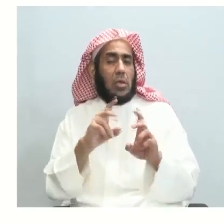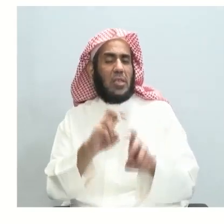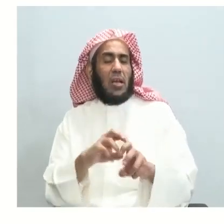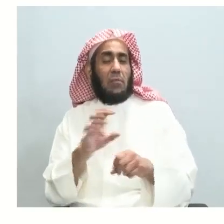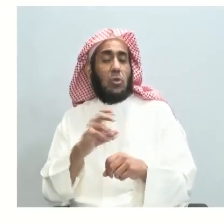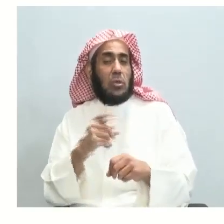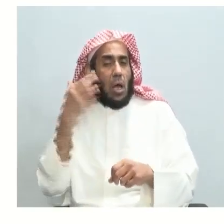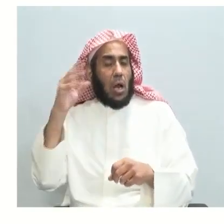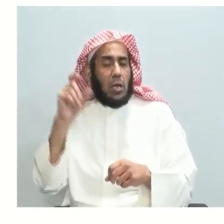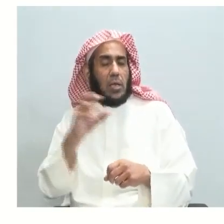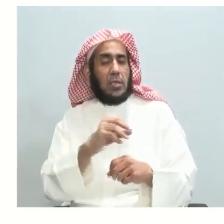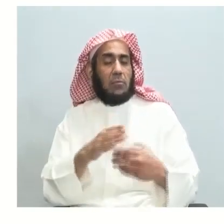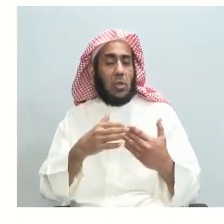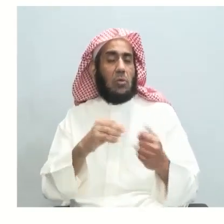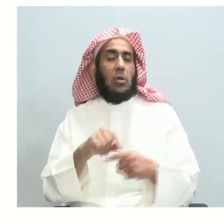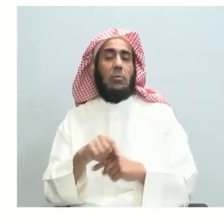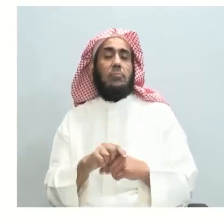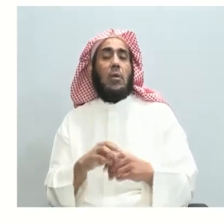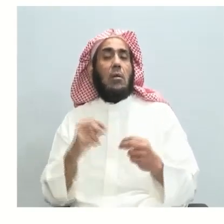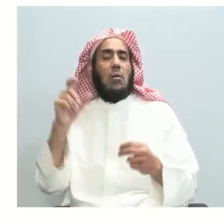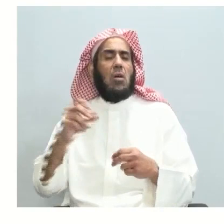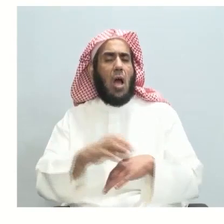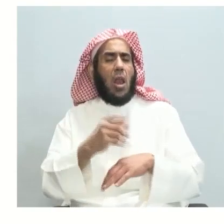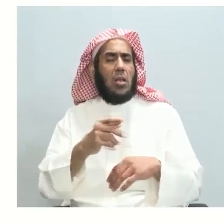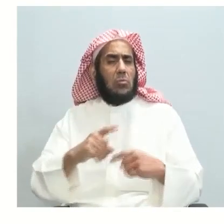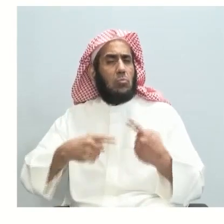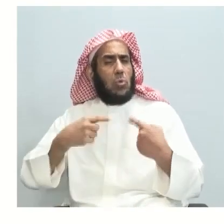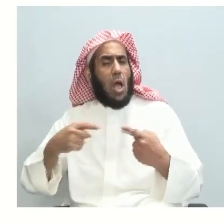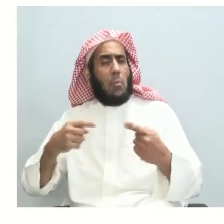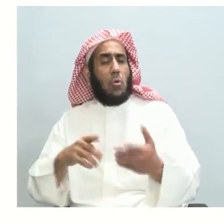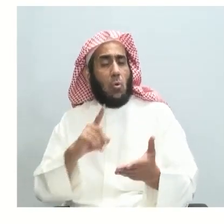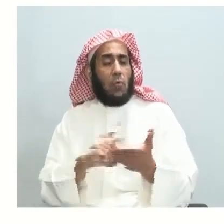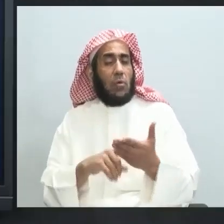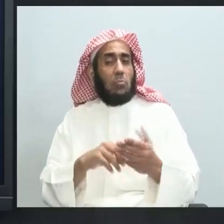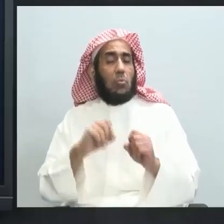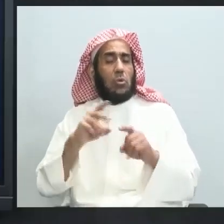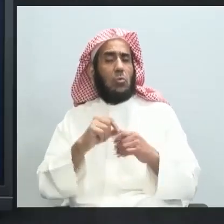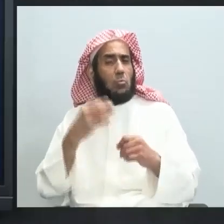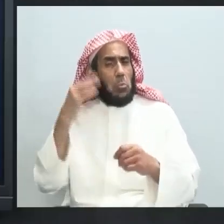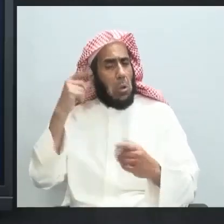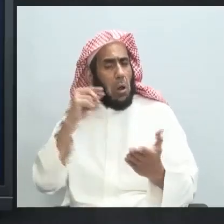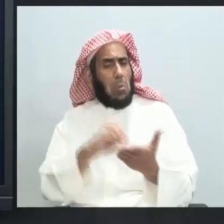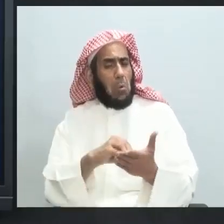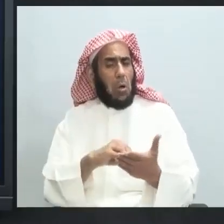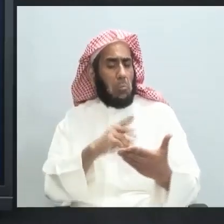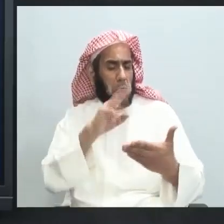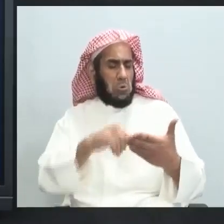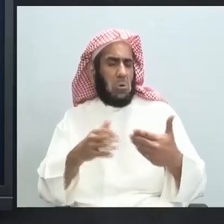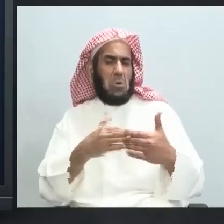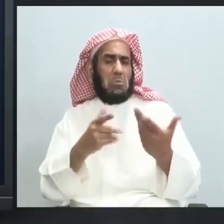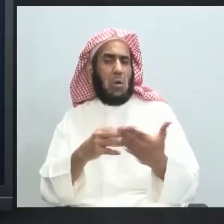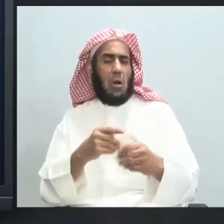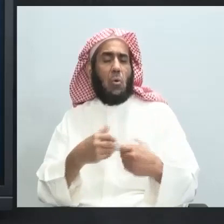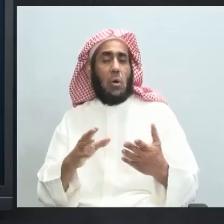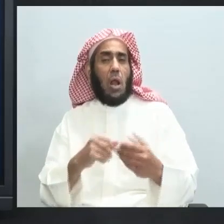راي الناس بمنتجاتها وخدماتها الناس دائما ما يكون في منصات التواصل بدون ارائهم حول منتج وخدمه وبالتالي